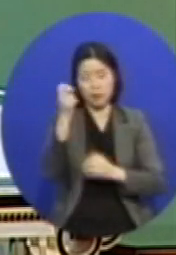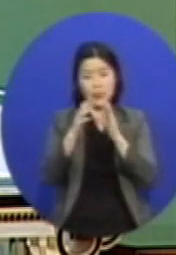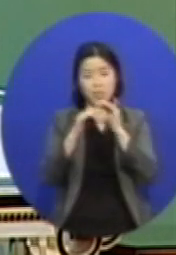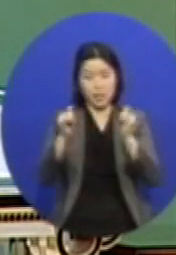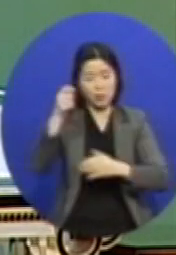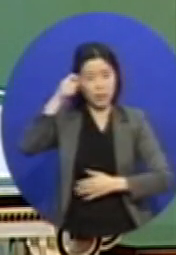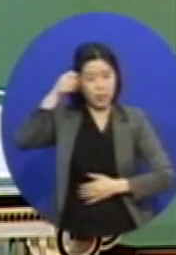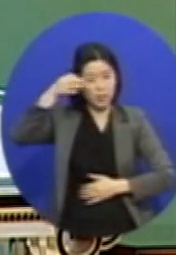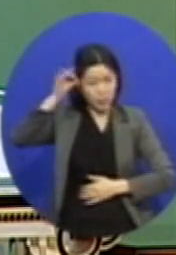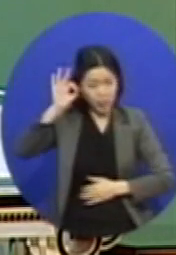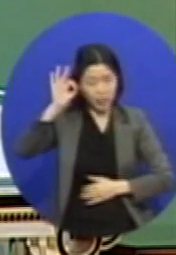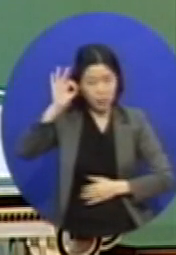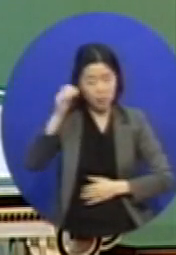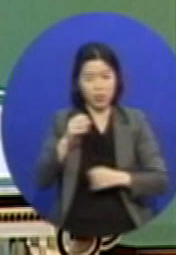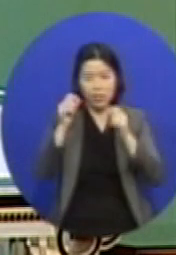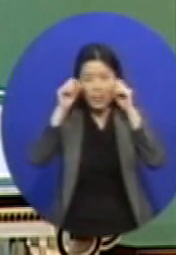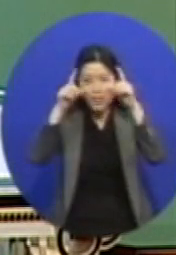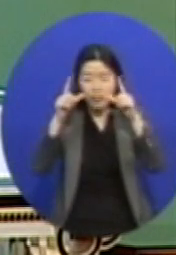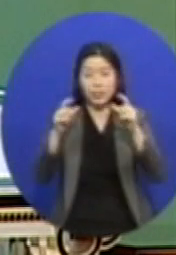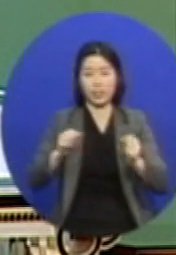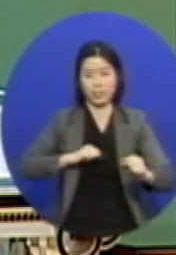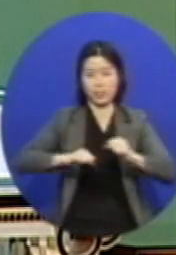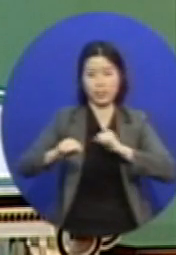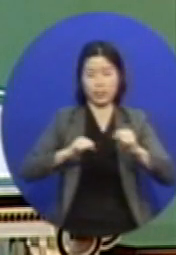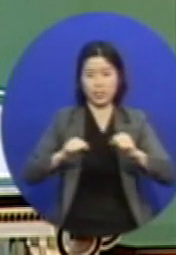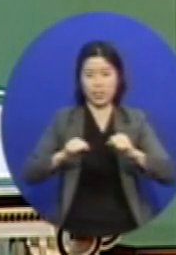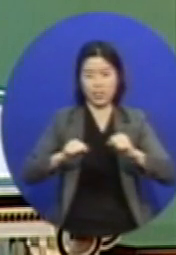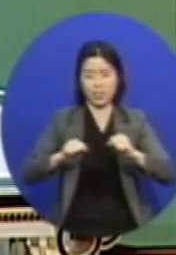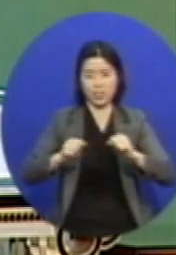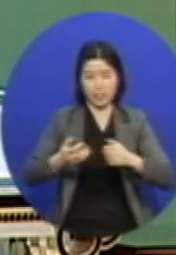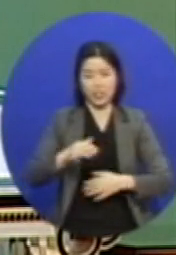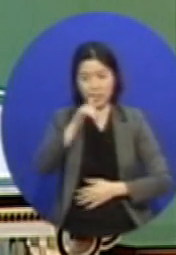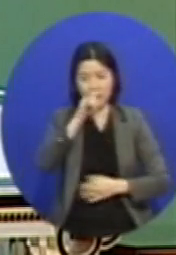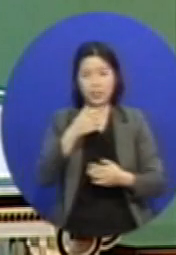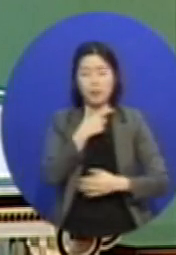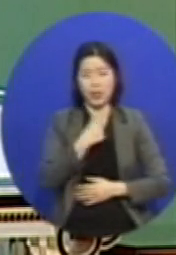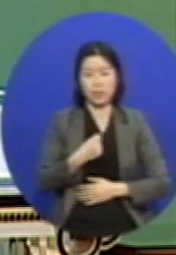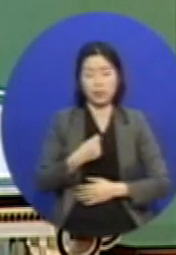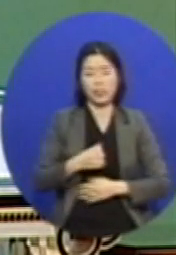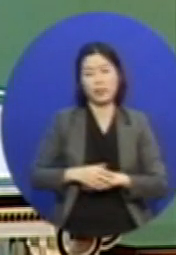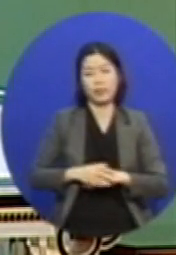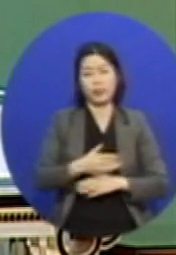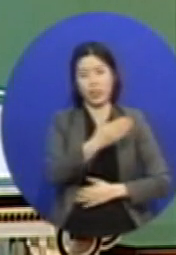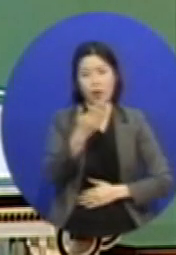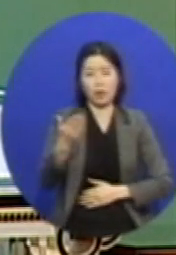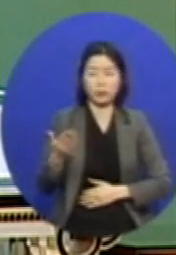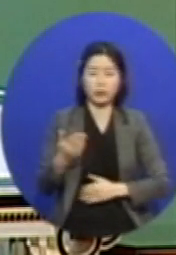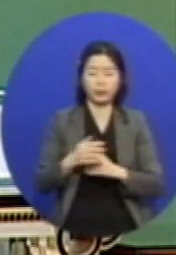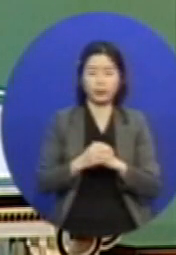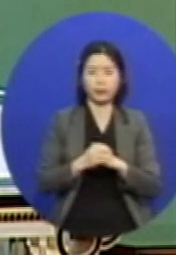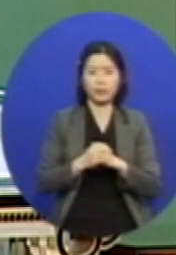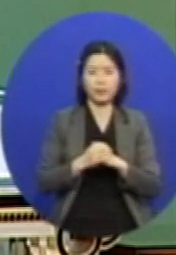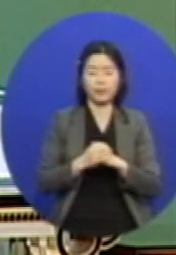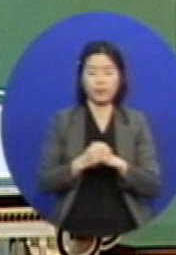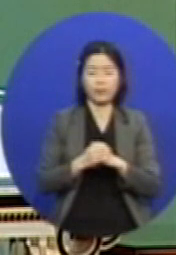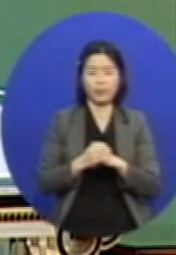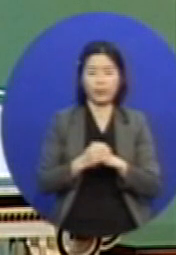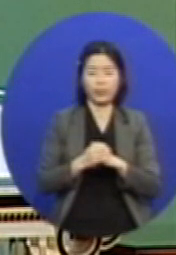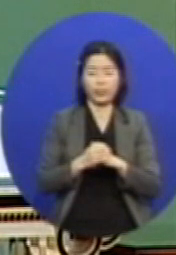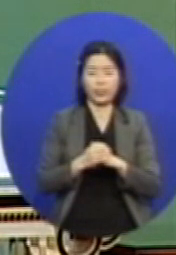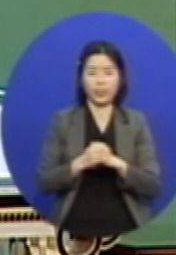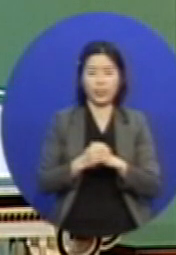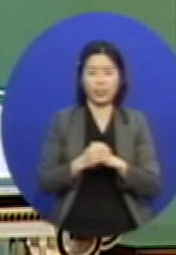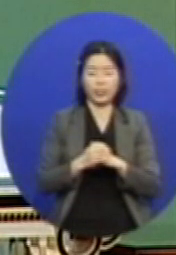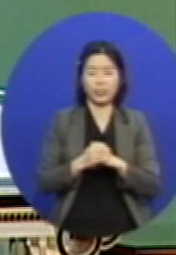일어나는 역사가 일어나기를 원합니다 여러분 어 2